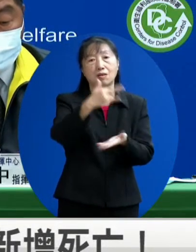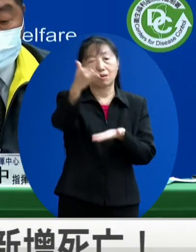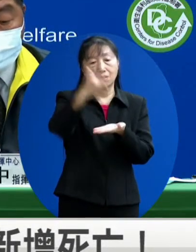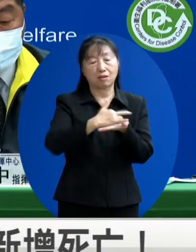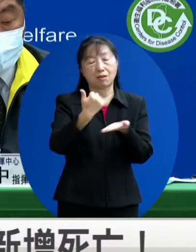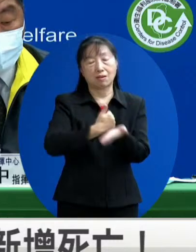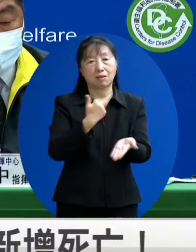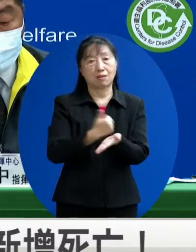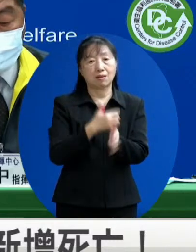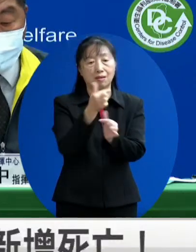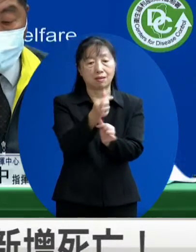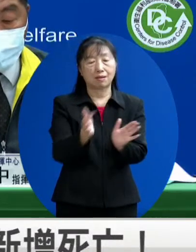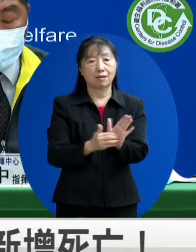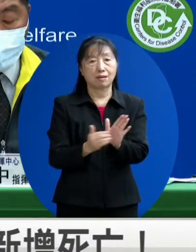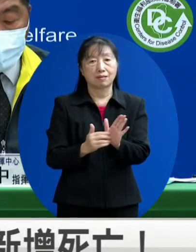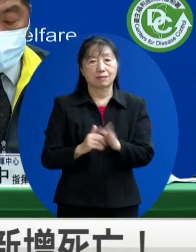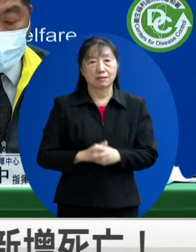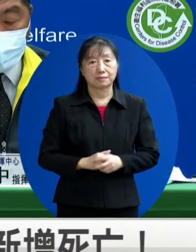已经全数的到货。